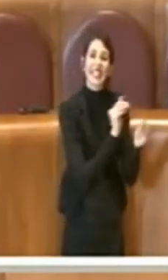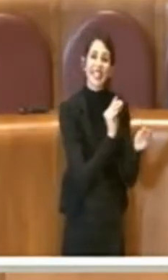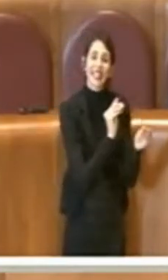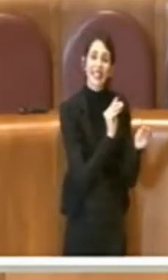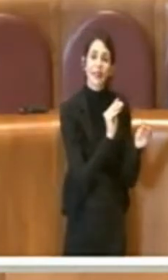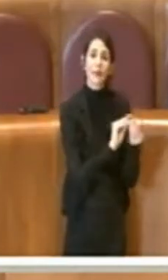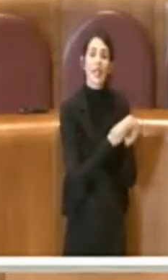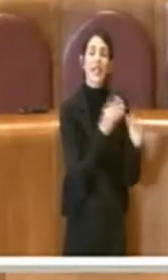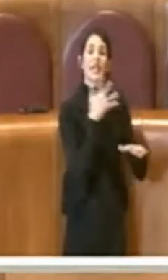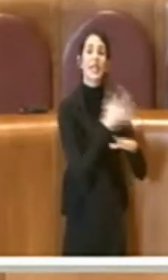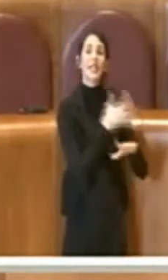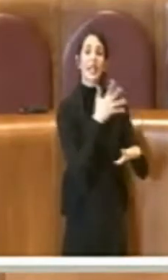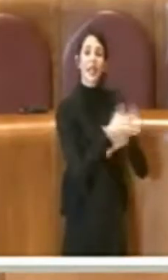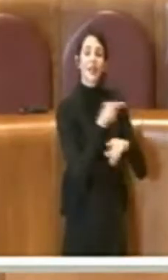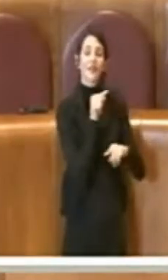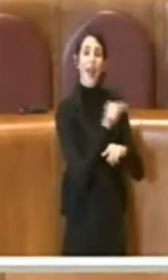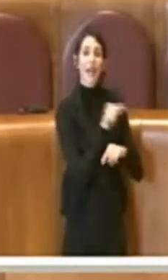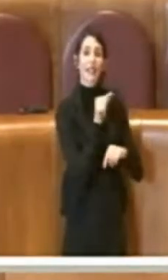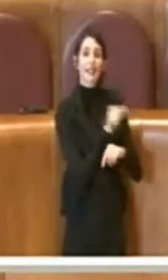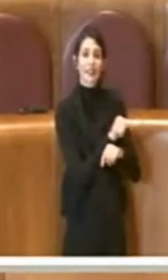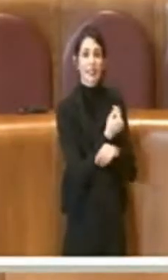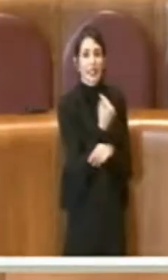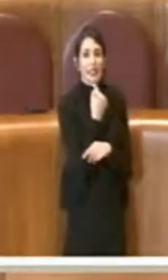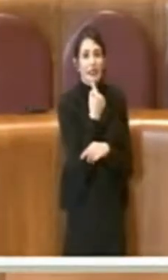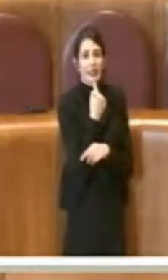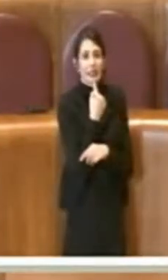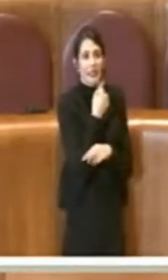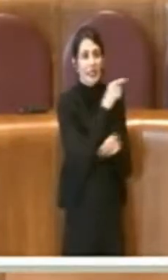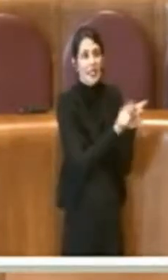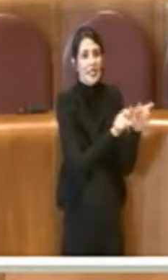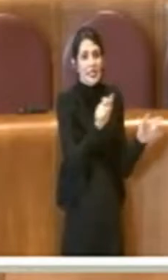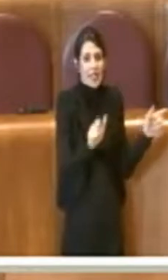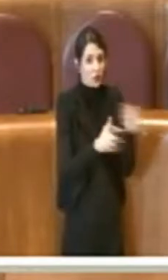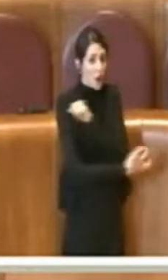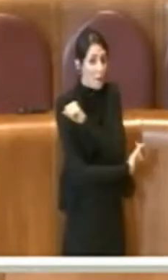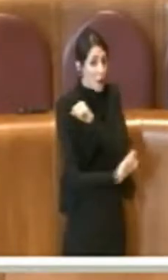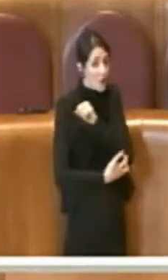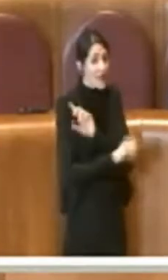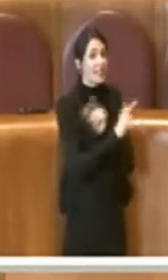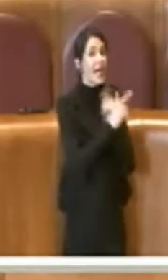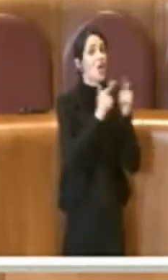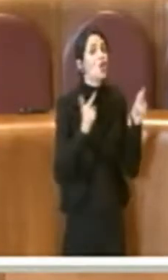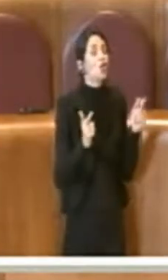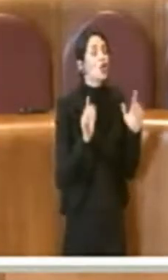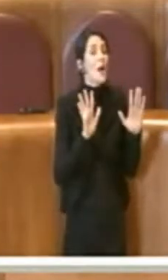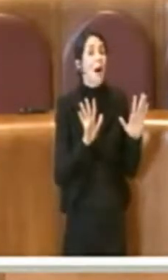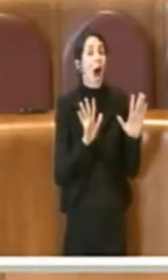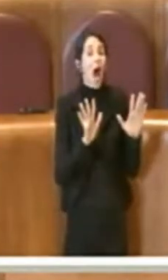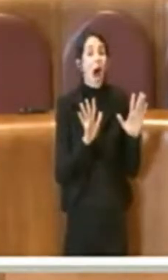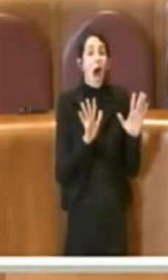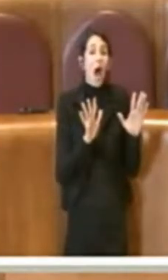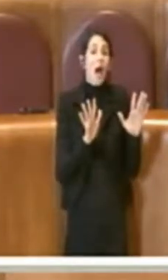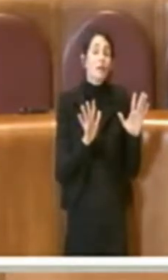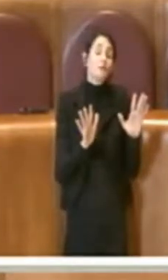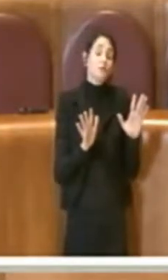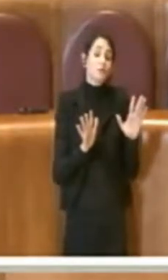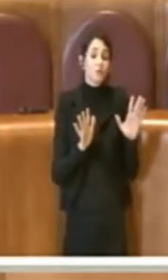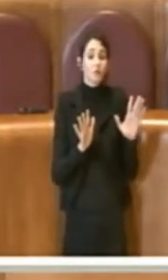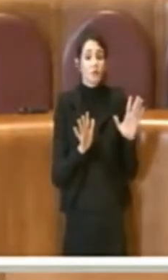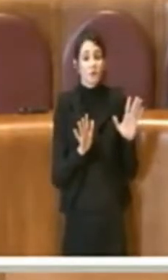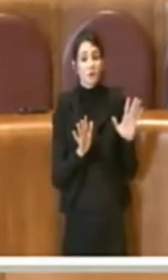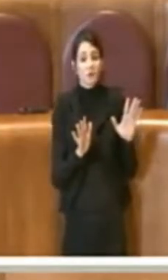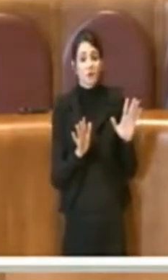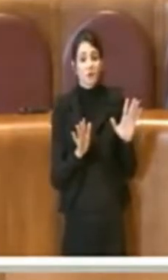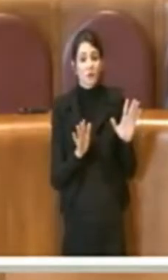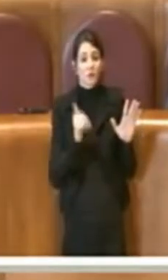nei confronti di chi effettivamente non è in uno stato di povertà, ma è appena sopra la soglia dello stato di povertà, e